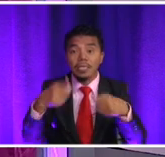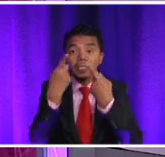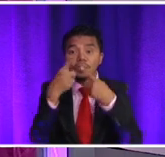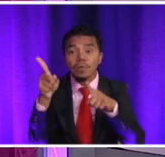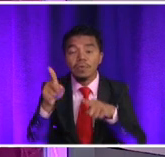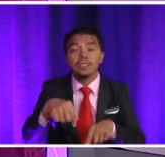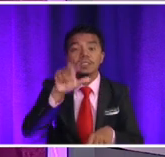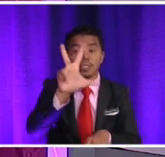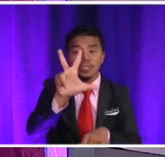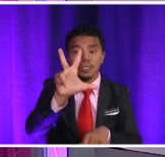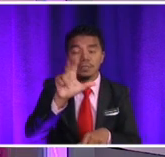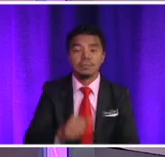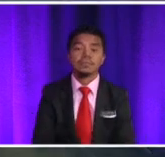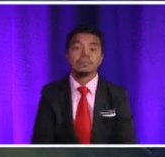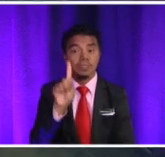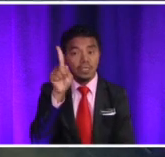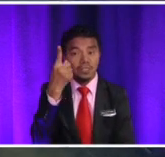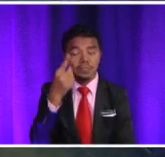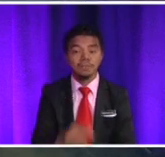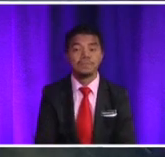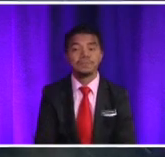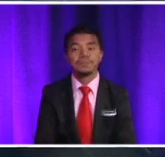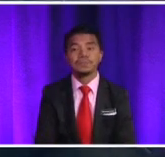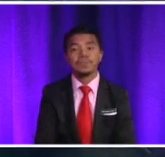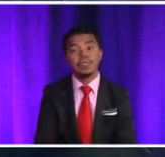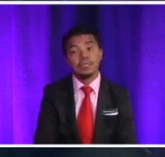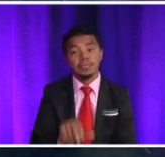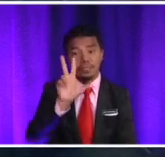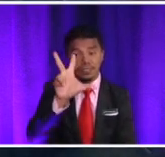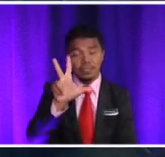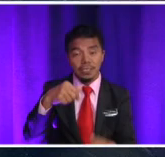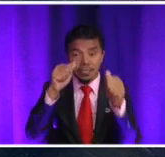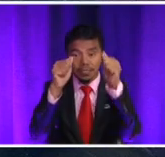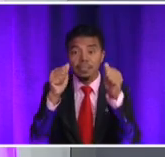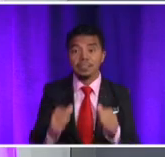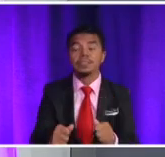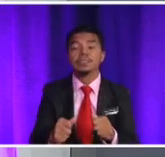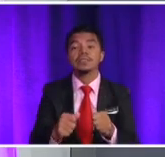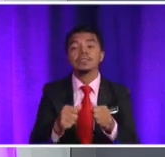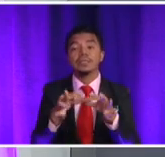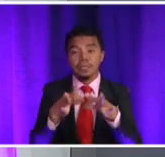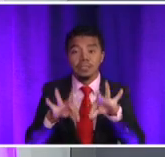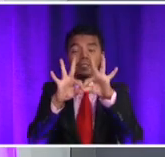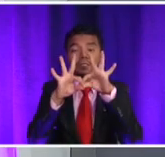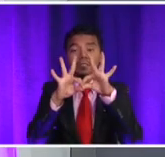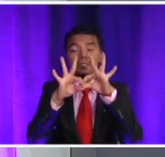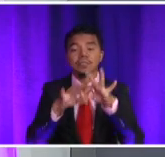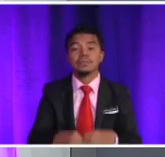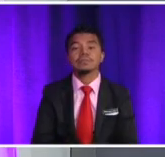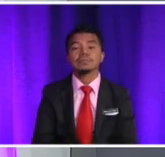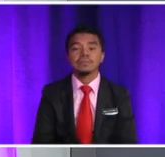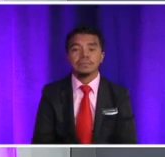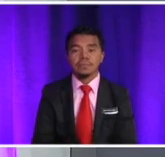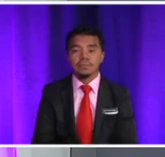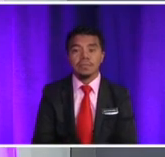beli lebih baik kerajaan dalam bidang pemasaran Nah kita tahu ada agensi dalam ada lima bidangnya